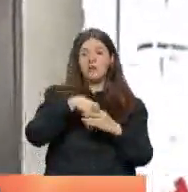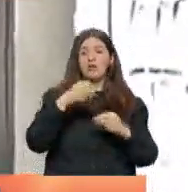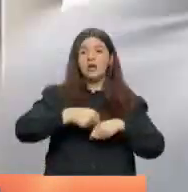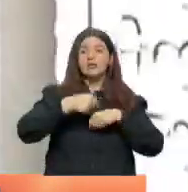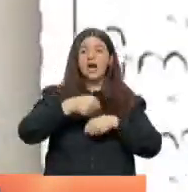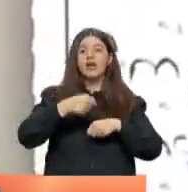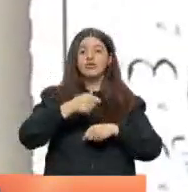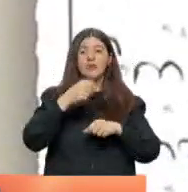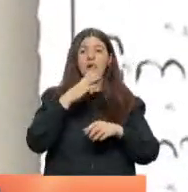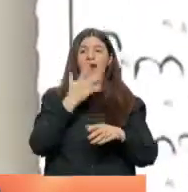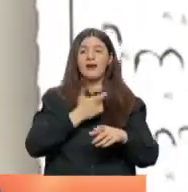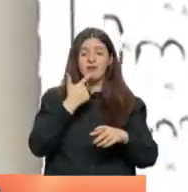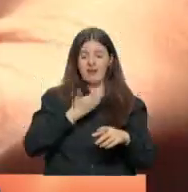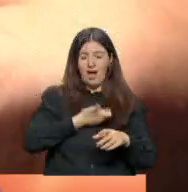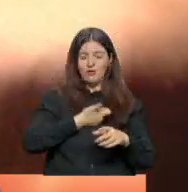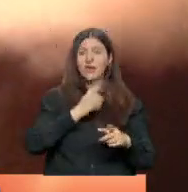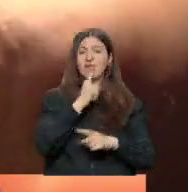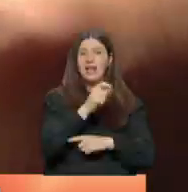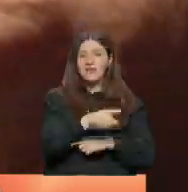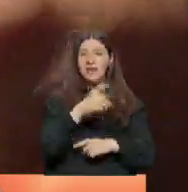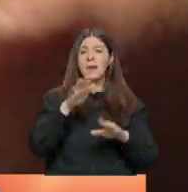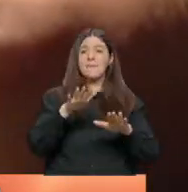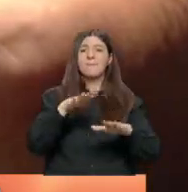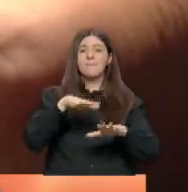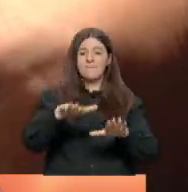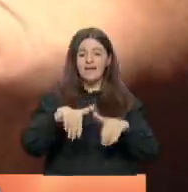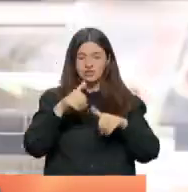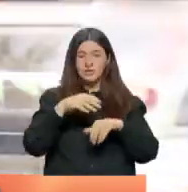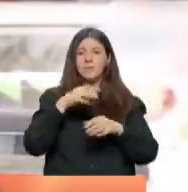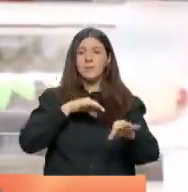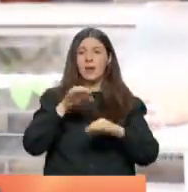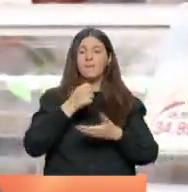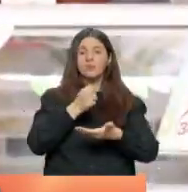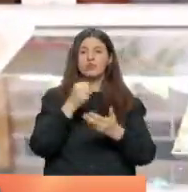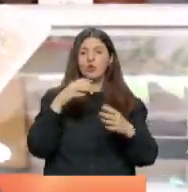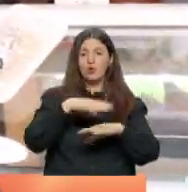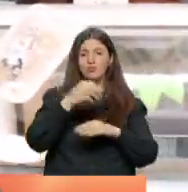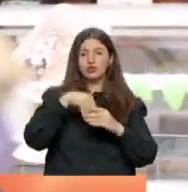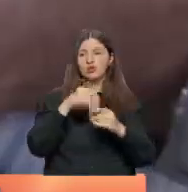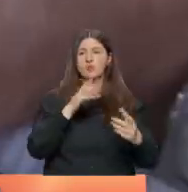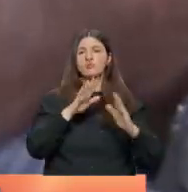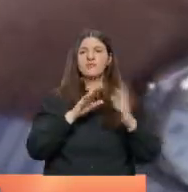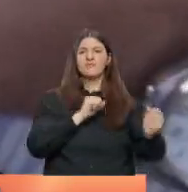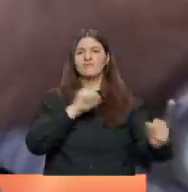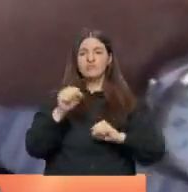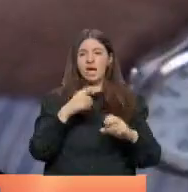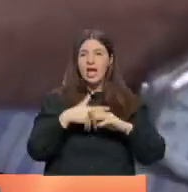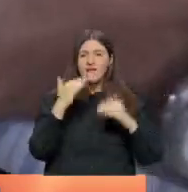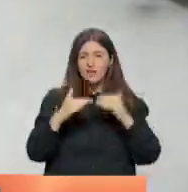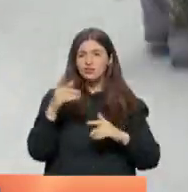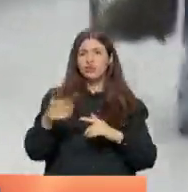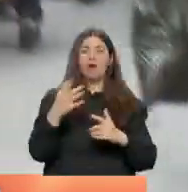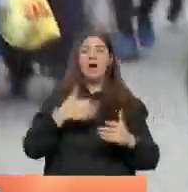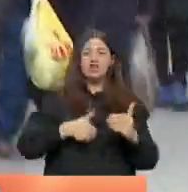torba kanun teklifinin Meclis Plan ve Bütçe Komisyonu'ndaki görüşmeleri sırasında muhalefet tepki gösterdi. Enflasyon oranlarını,